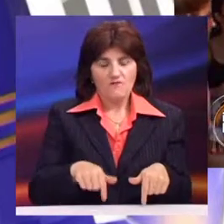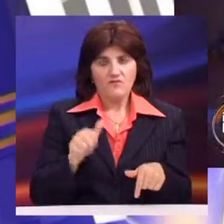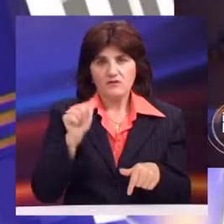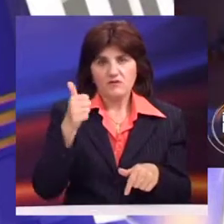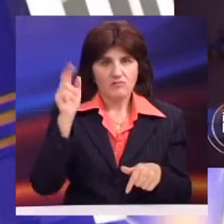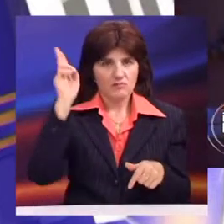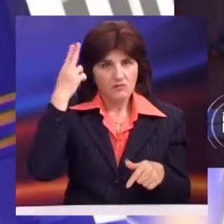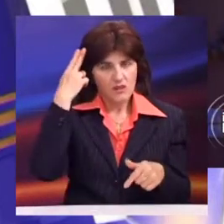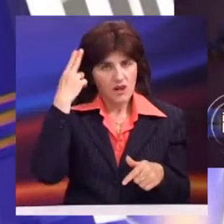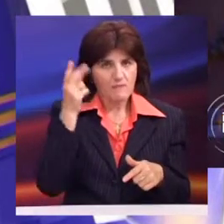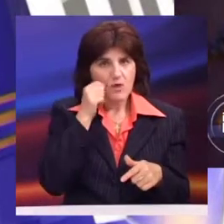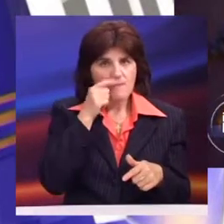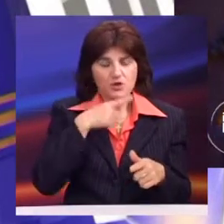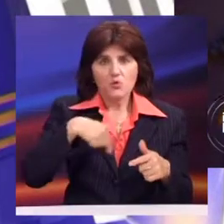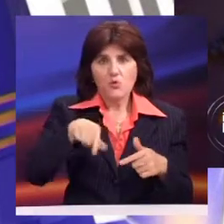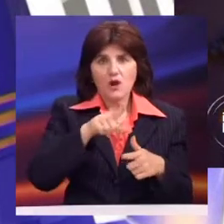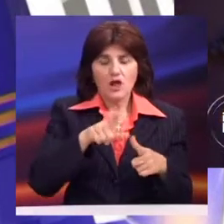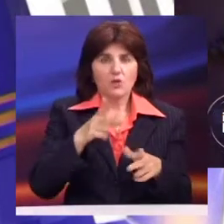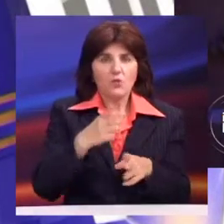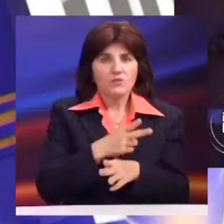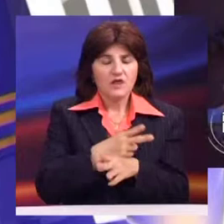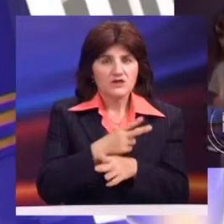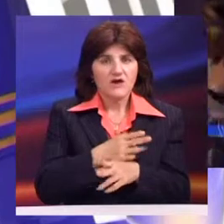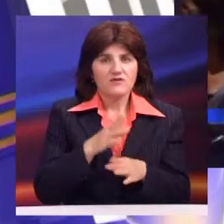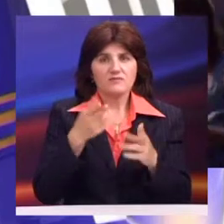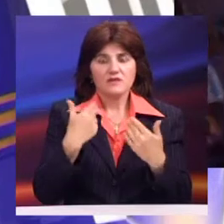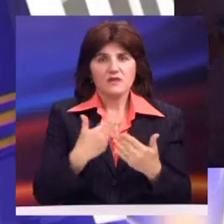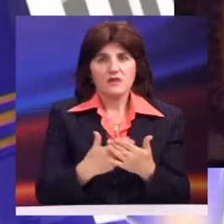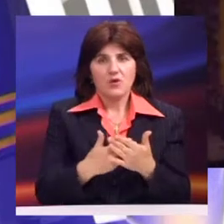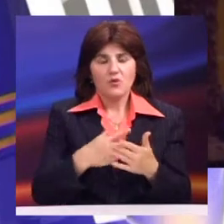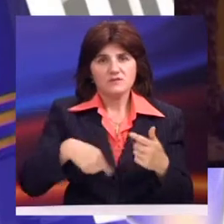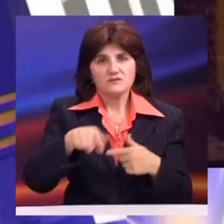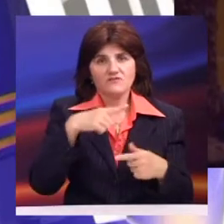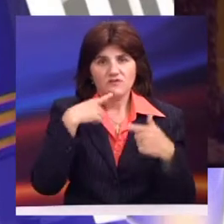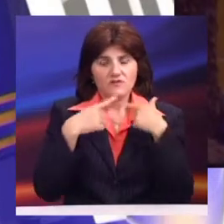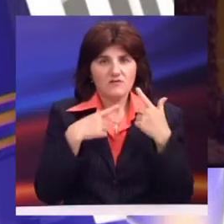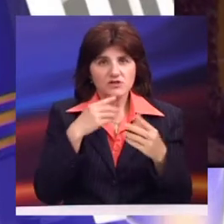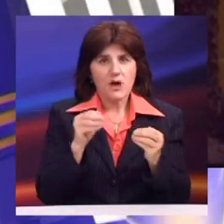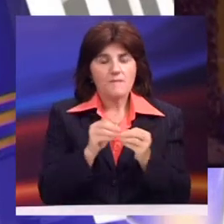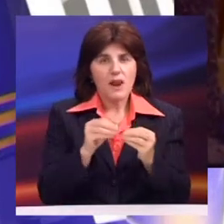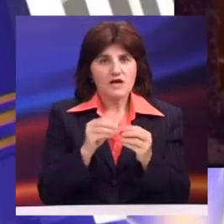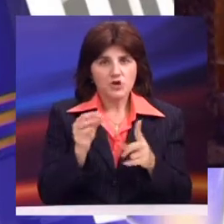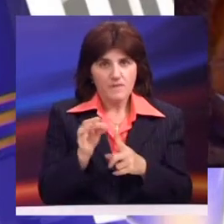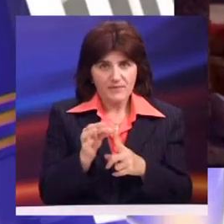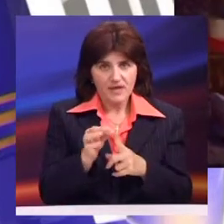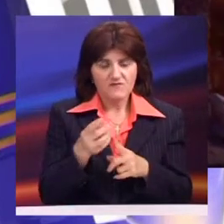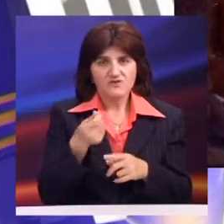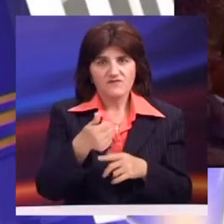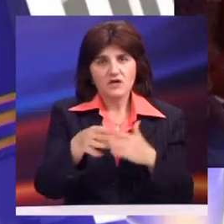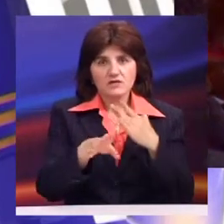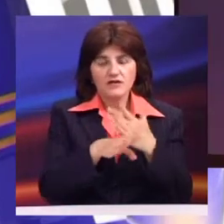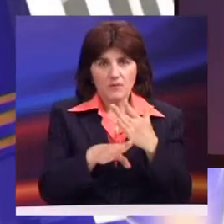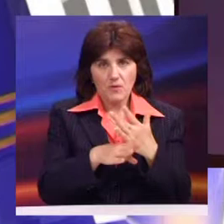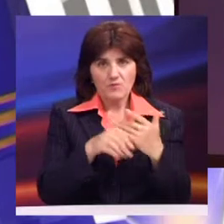ovaj jedan od najreprezentativnijih međunarodnih festivala u državi imao, istakao je izvršni producent festivala Blažo Perović.